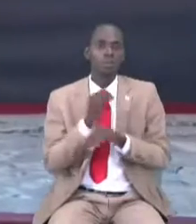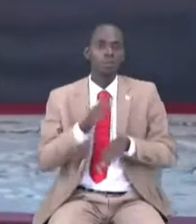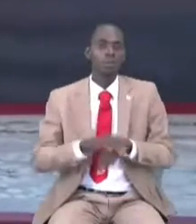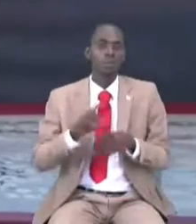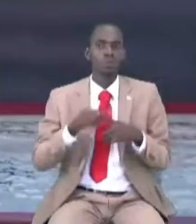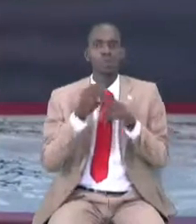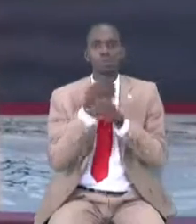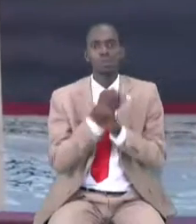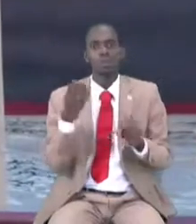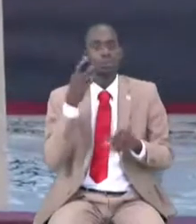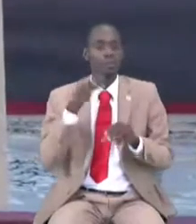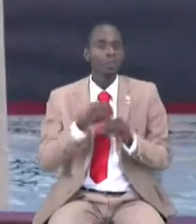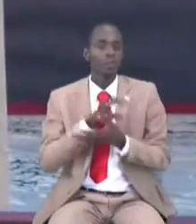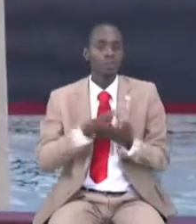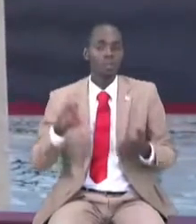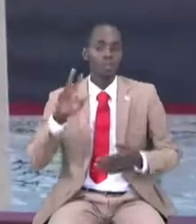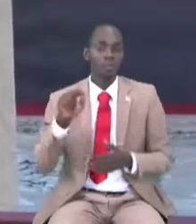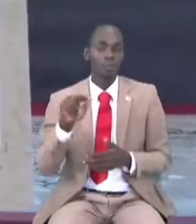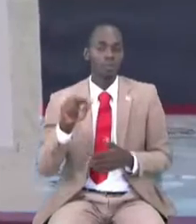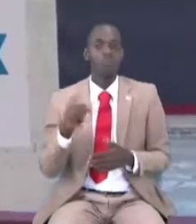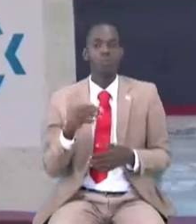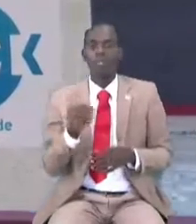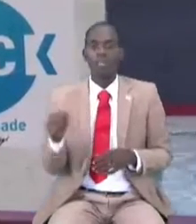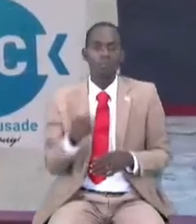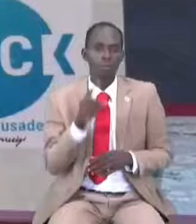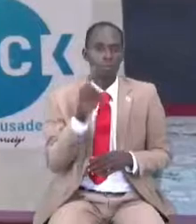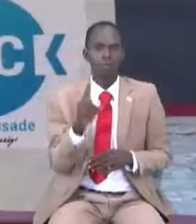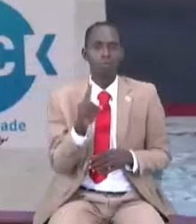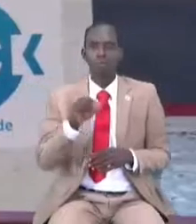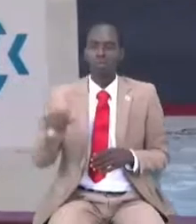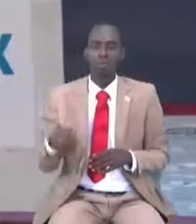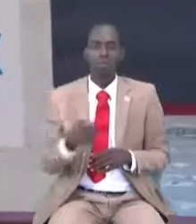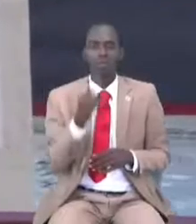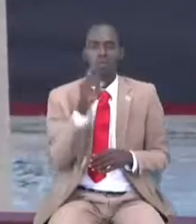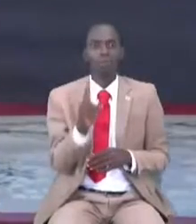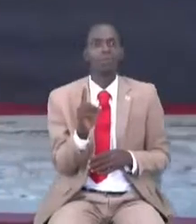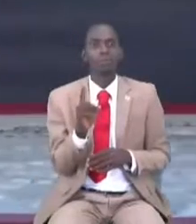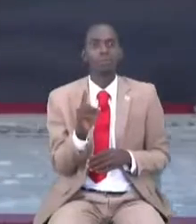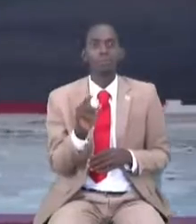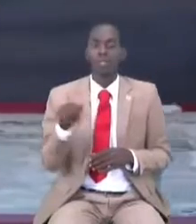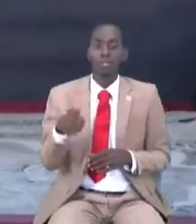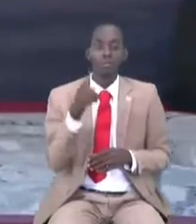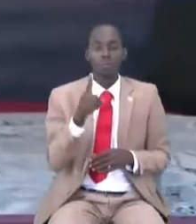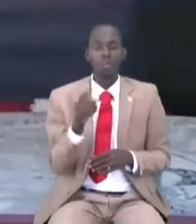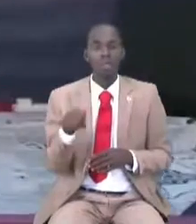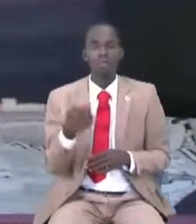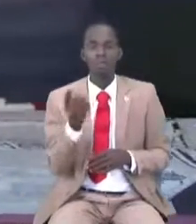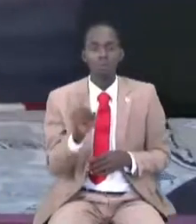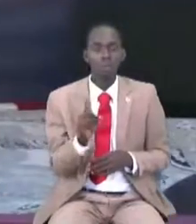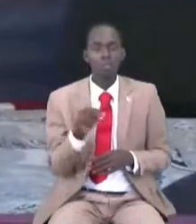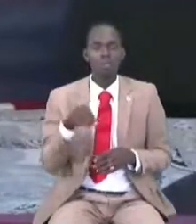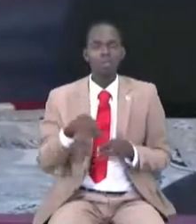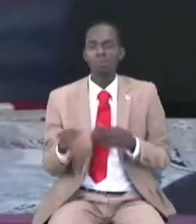qu'à quiconque, partout où que vous soyez, quel que soit le pays, même à Ninive, qu'à